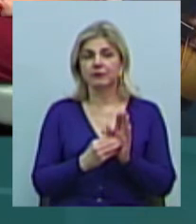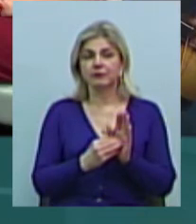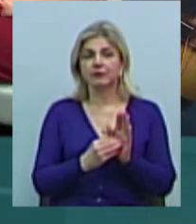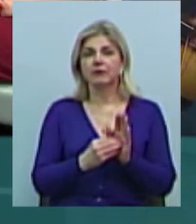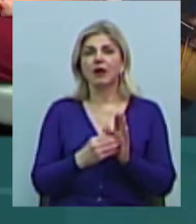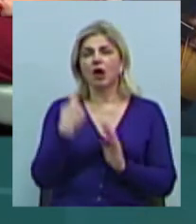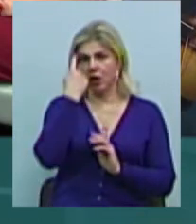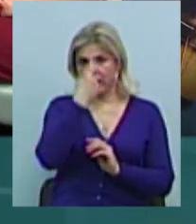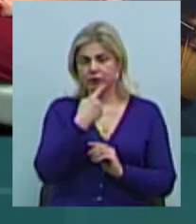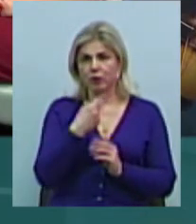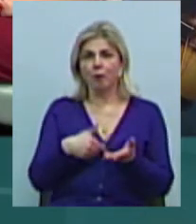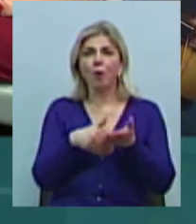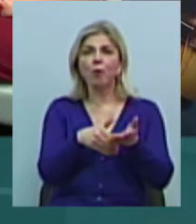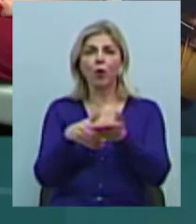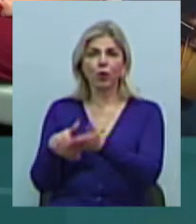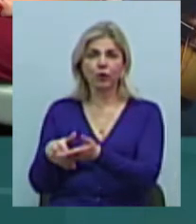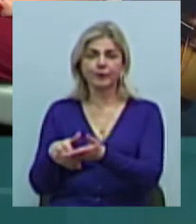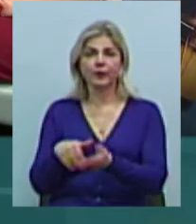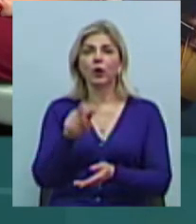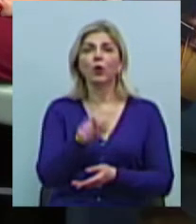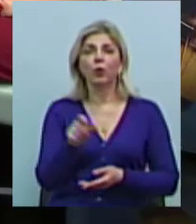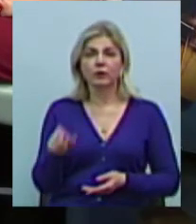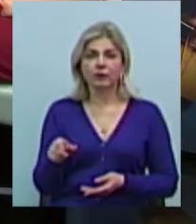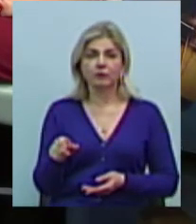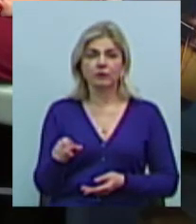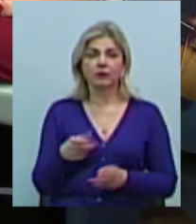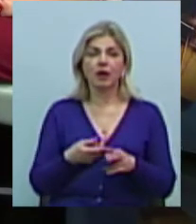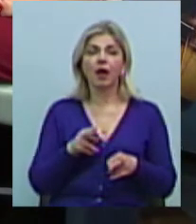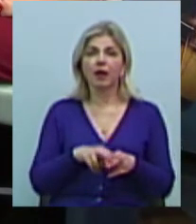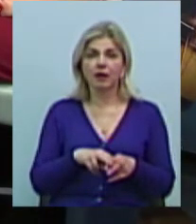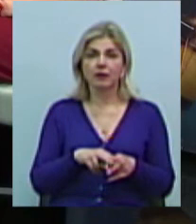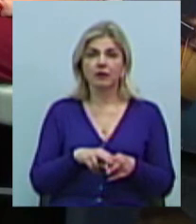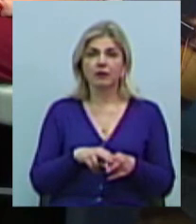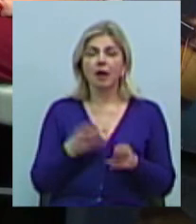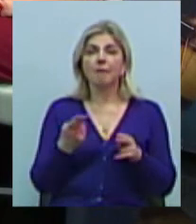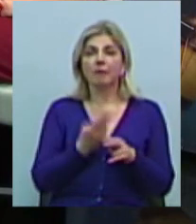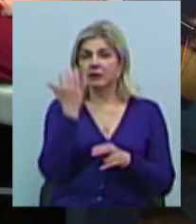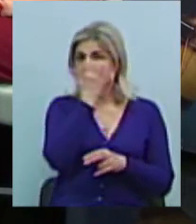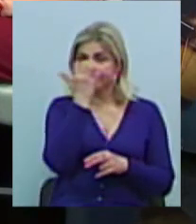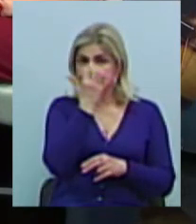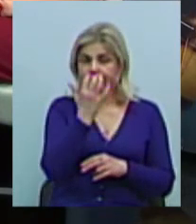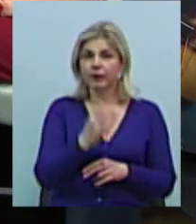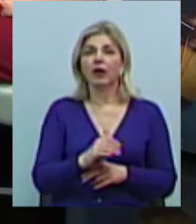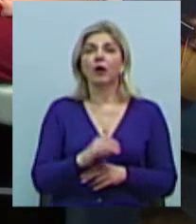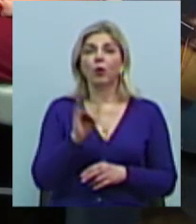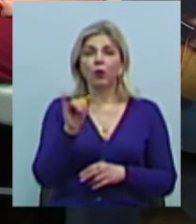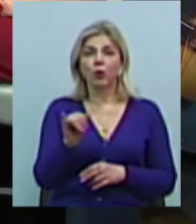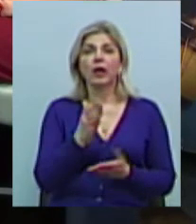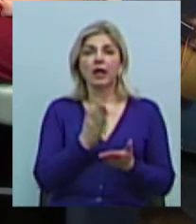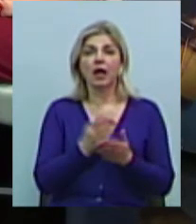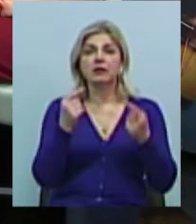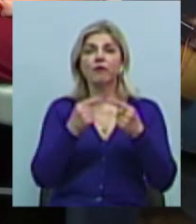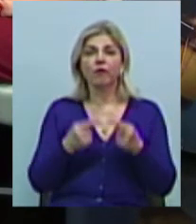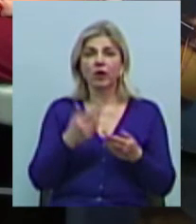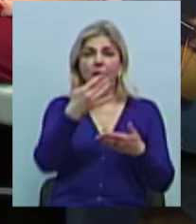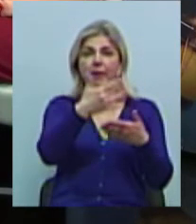адресну допомогу для людей, які без зору. В них є відповідний